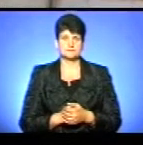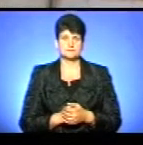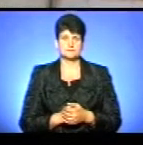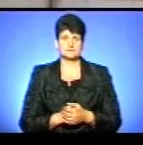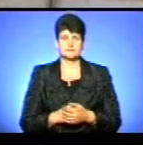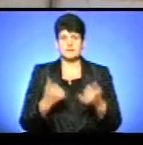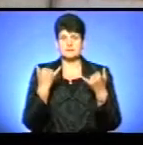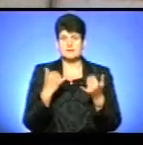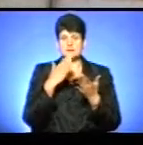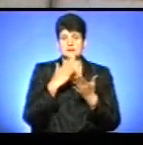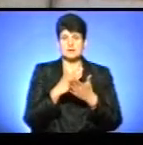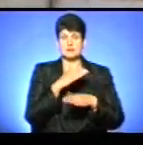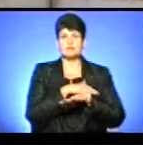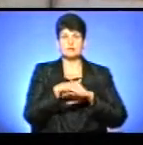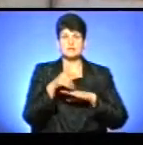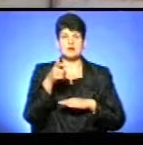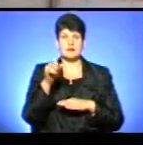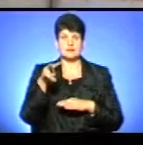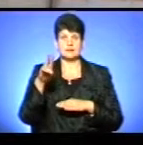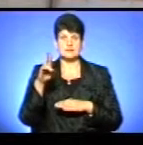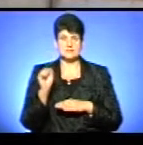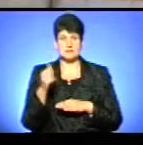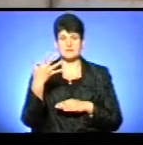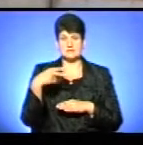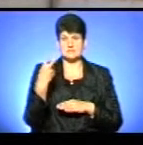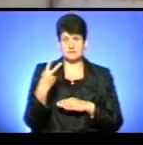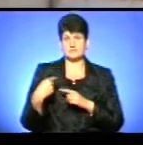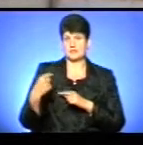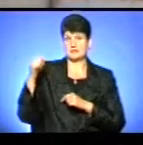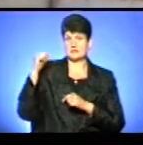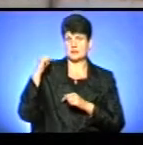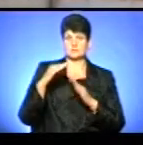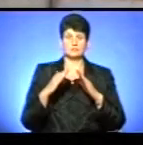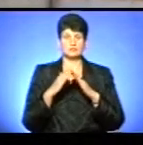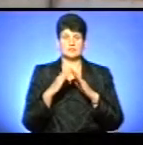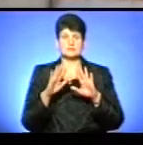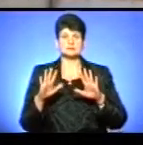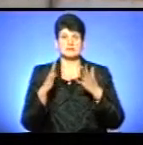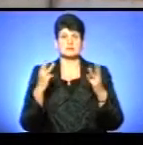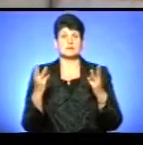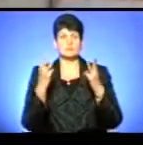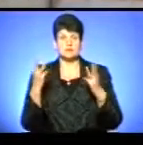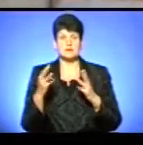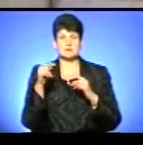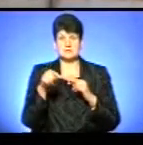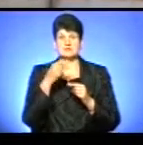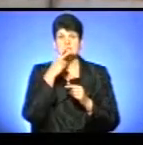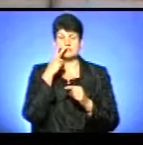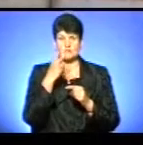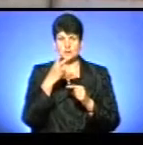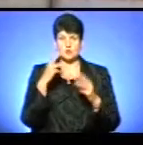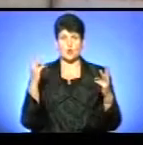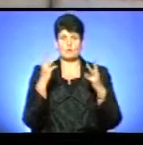Ми зараз перебуваємо на вулиці Галицькій, 52. За моєю спиною будинок, у якому трапилась пожежа. Звідси навіть видно, що